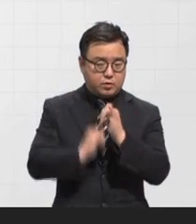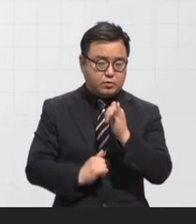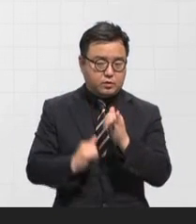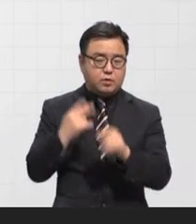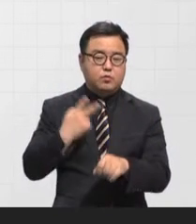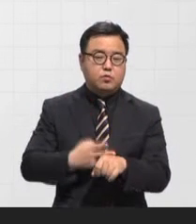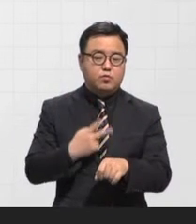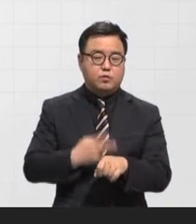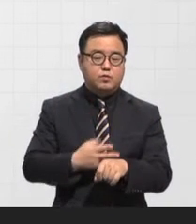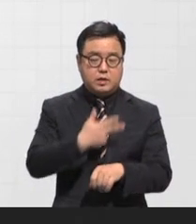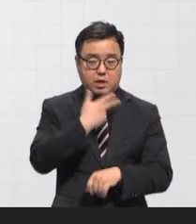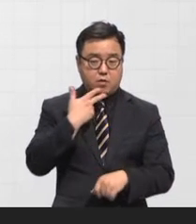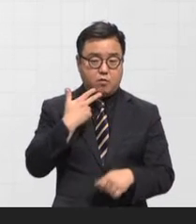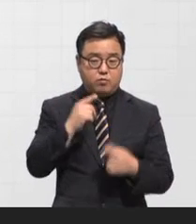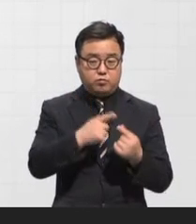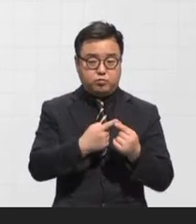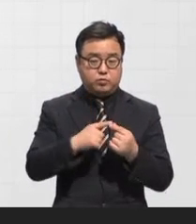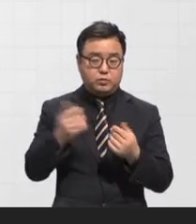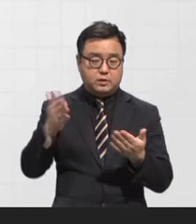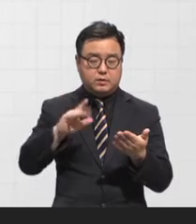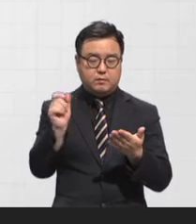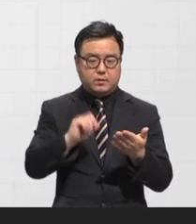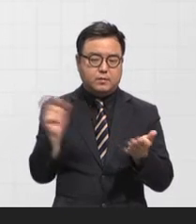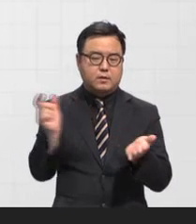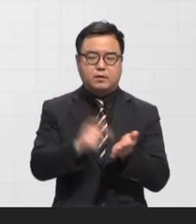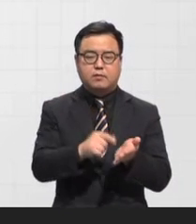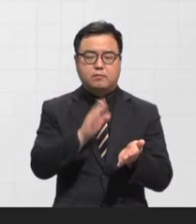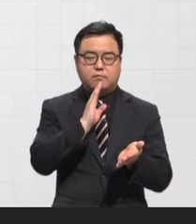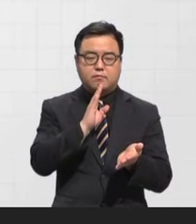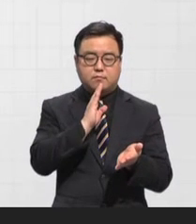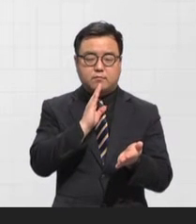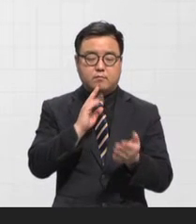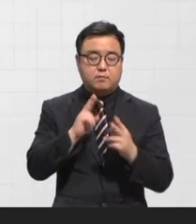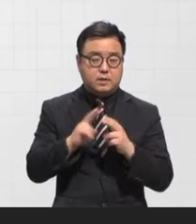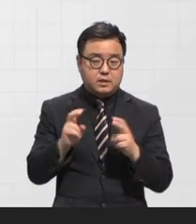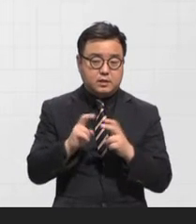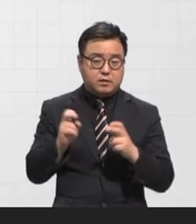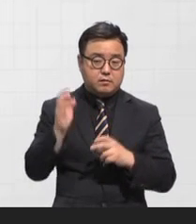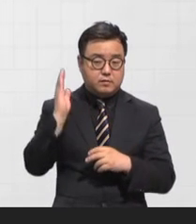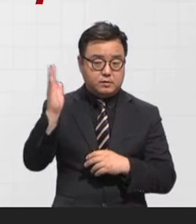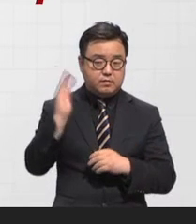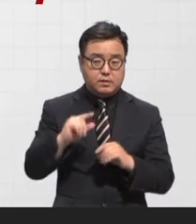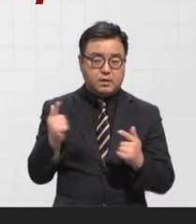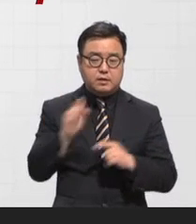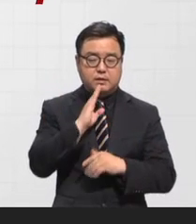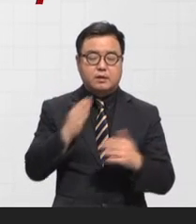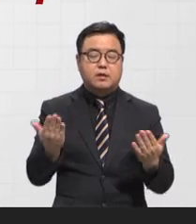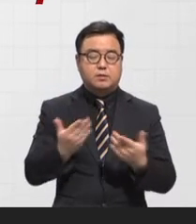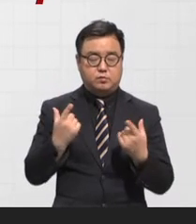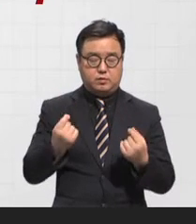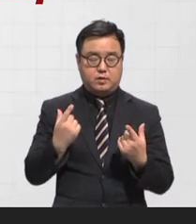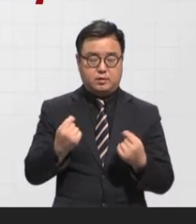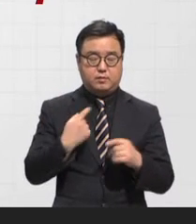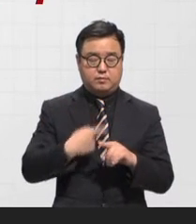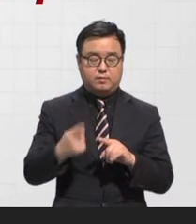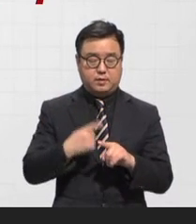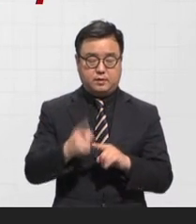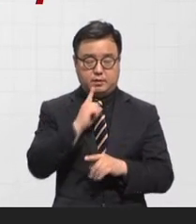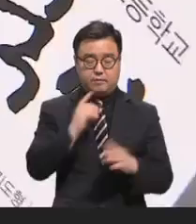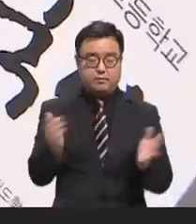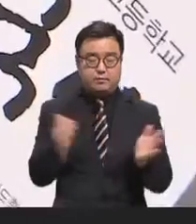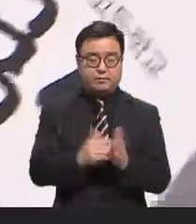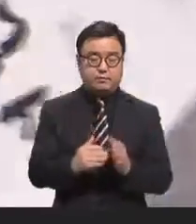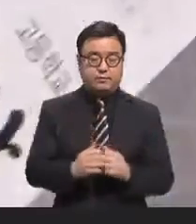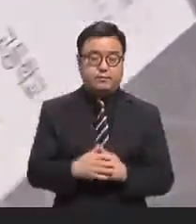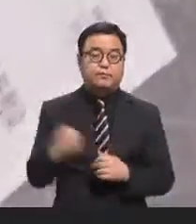영문 이지만 게재한 것이 자신 이라며 이 문제는 해석의 측면이 아니라 자신의 측면에서 판단해야 한다 고 설명했습니다